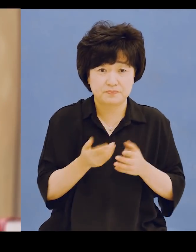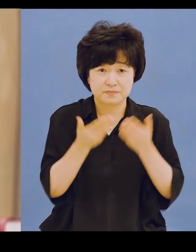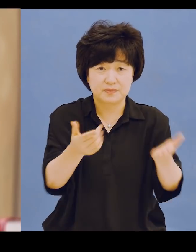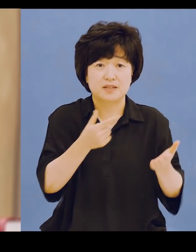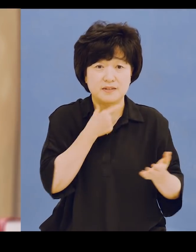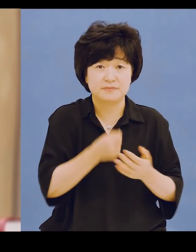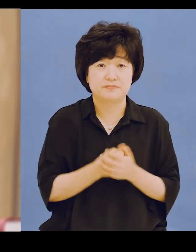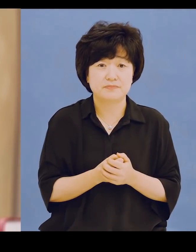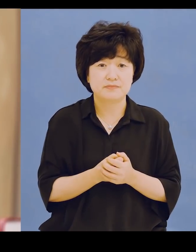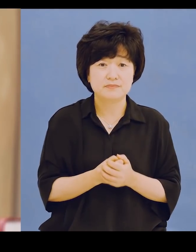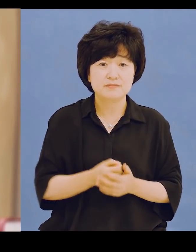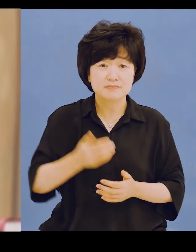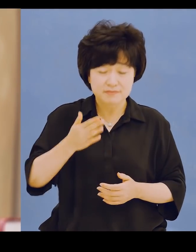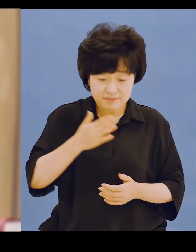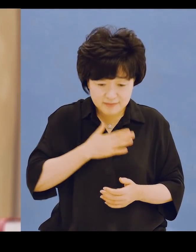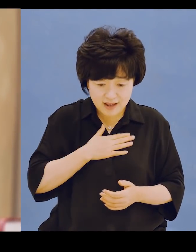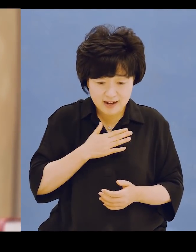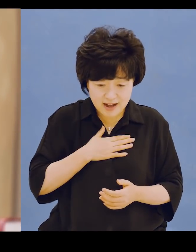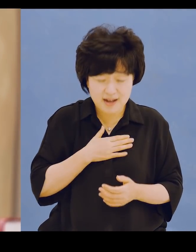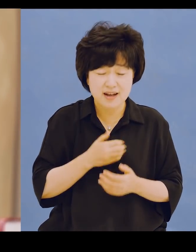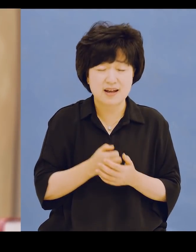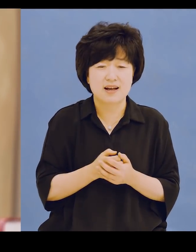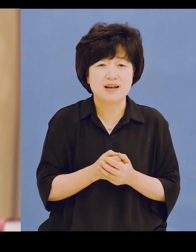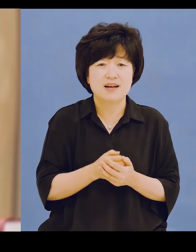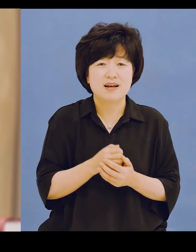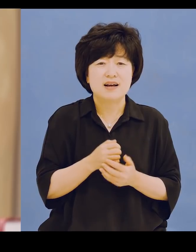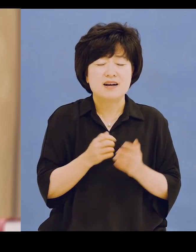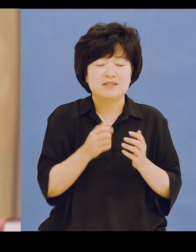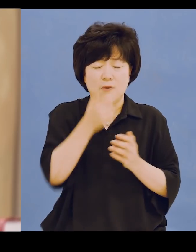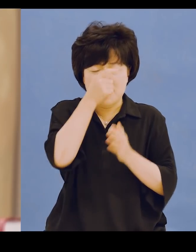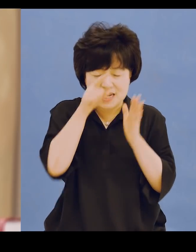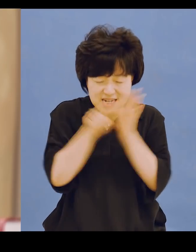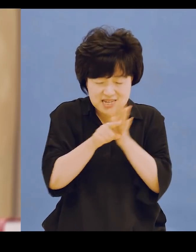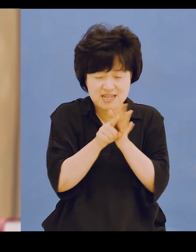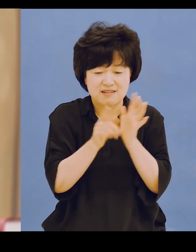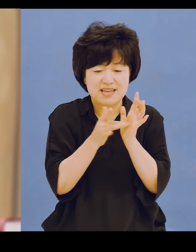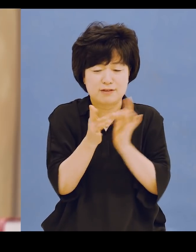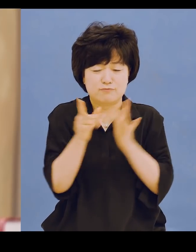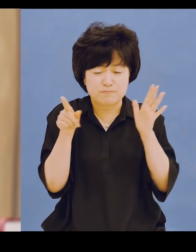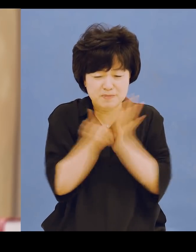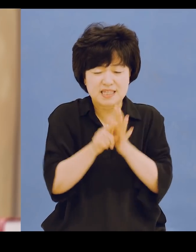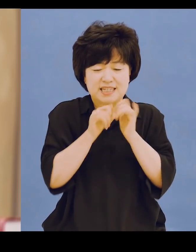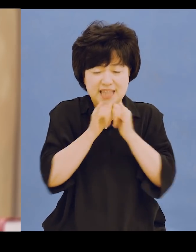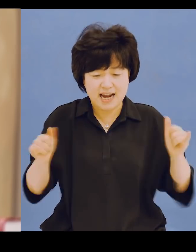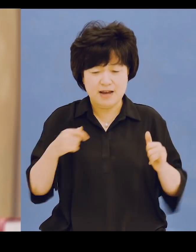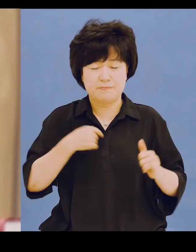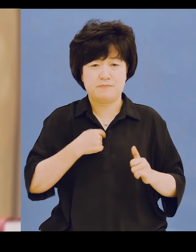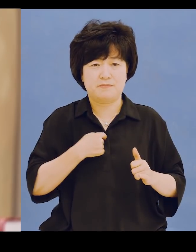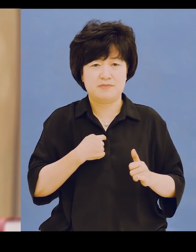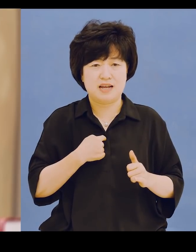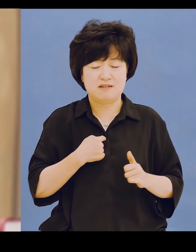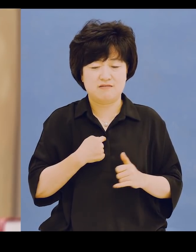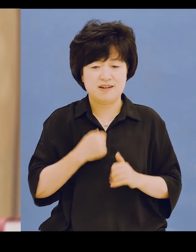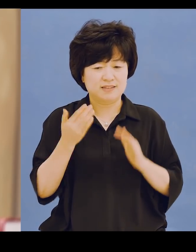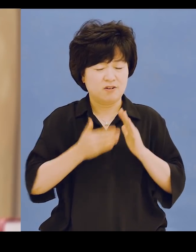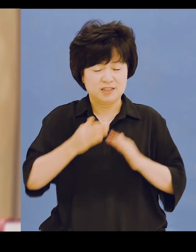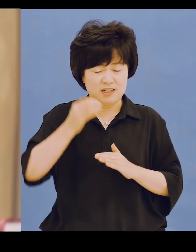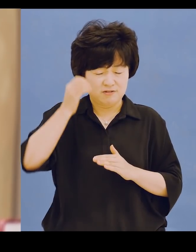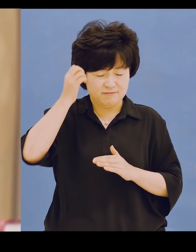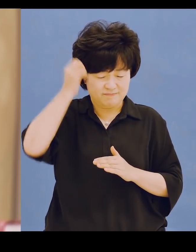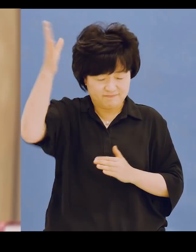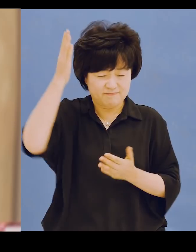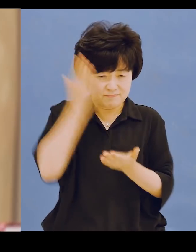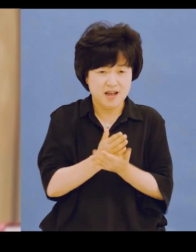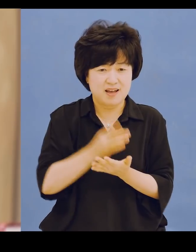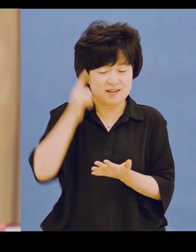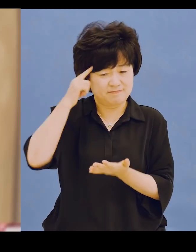그리스도 우리가 프로테스탄트라는 거예요. 네, 네. 절대로 잊어서는 안 된다는 네. 겁니다. 네. 예. 아, 하나님께서